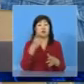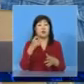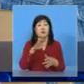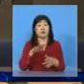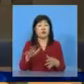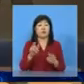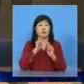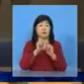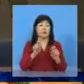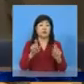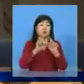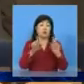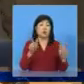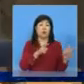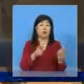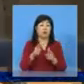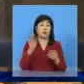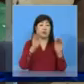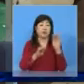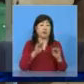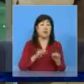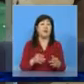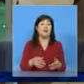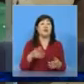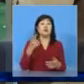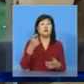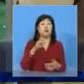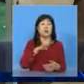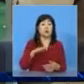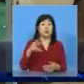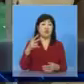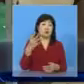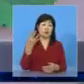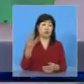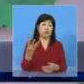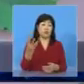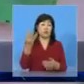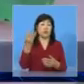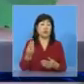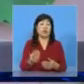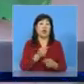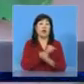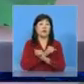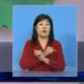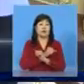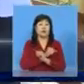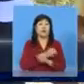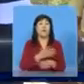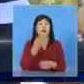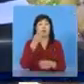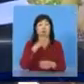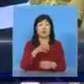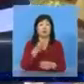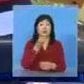таратылды. Бүгінгі күні шоғыла лагерінде арыстық 100 бала 24 күндік демалысын өткізіп жатыр. 6 мезгіл ыстық тамақ